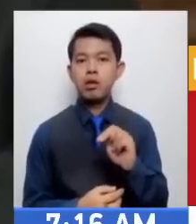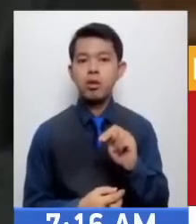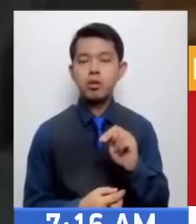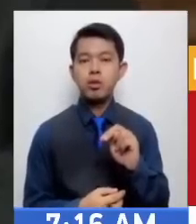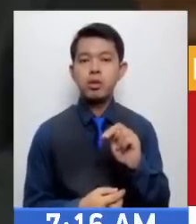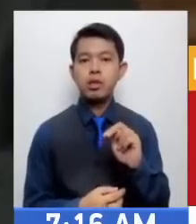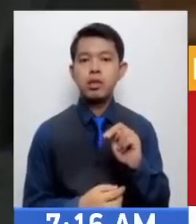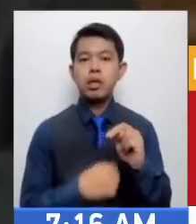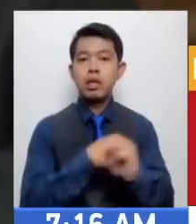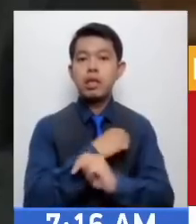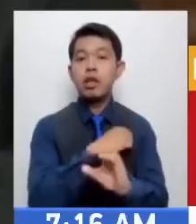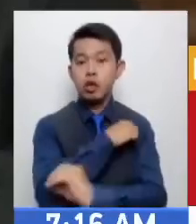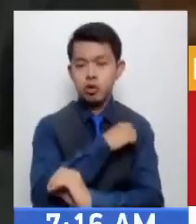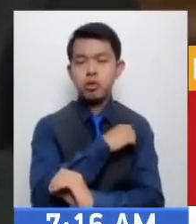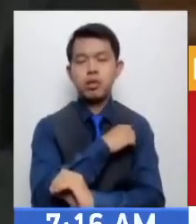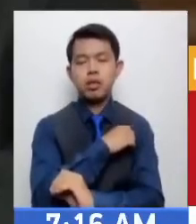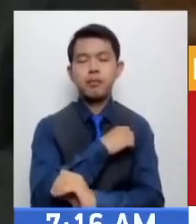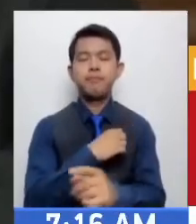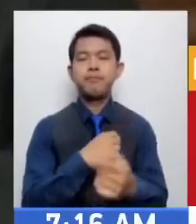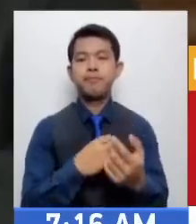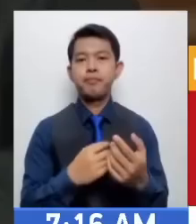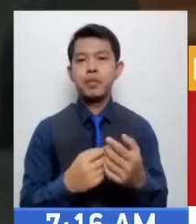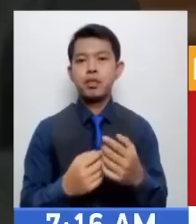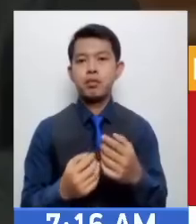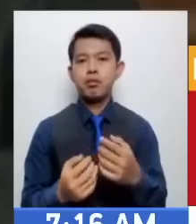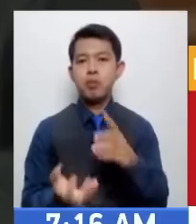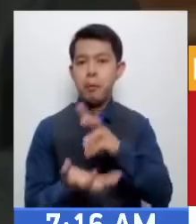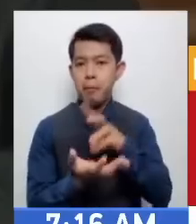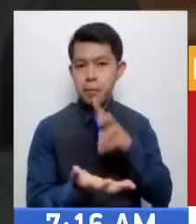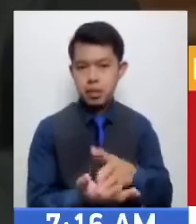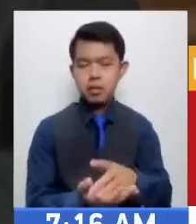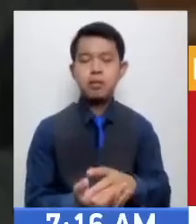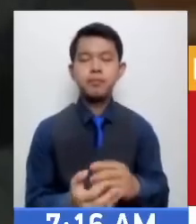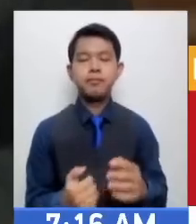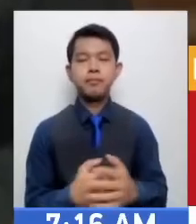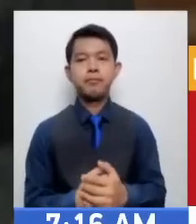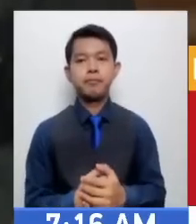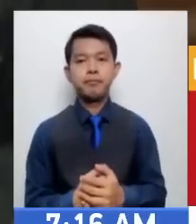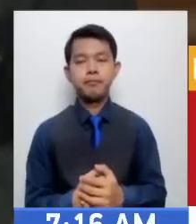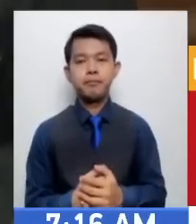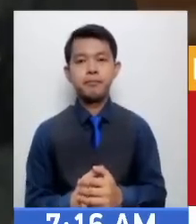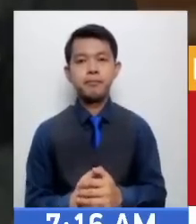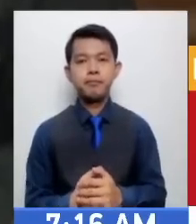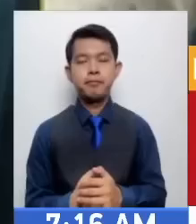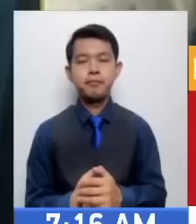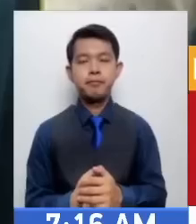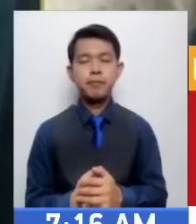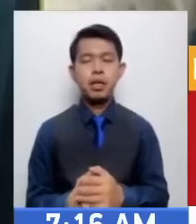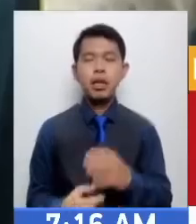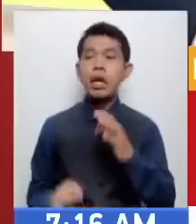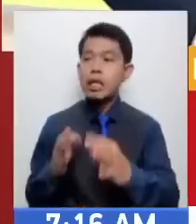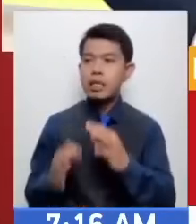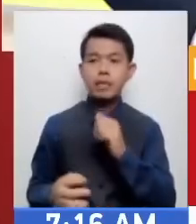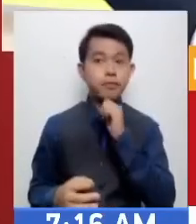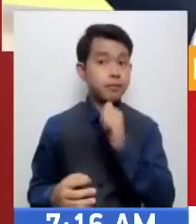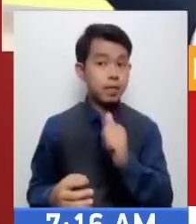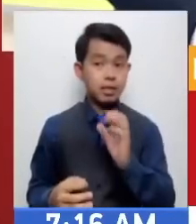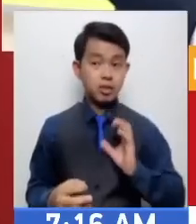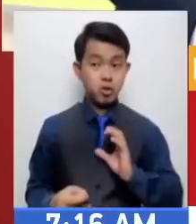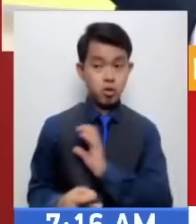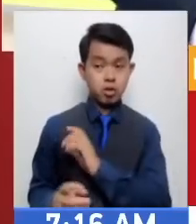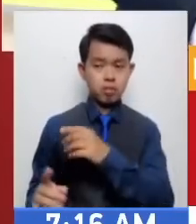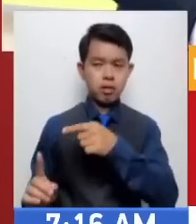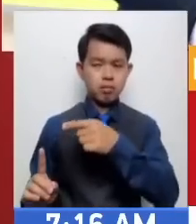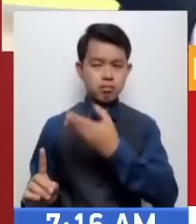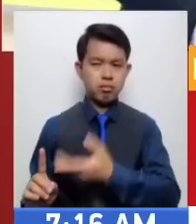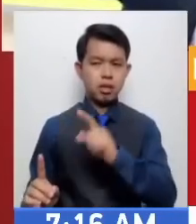ang kanyang magiging constituency kung sakasakali. Kung hindi po si Congressman Teves, may nababanggit ba siya